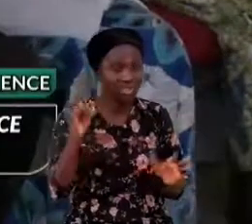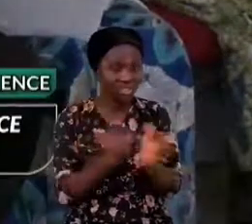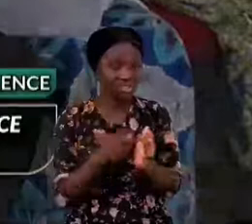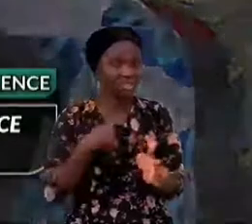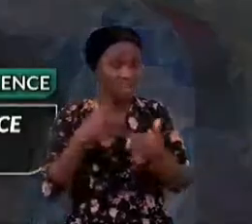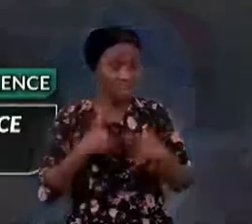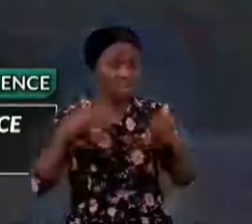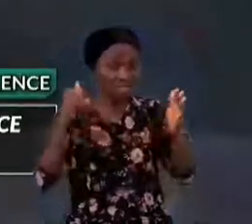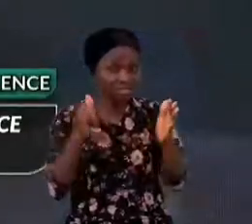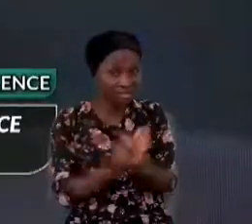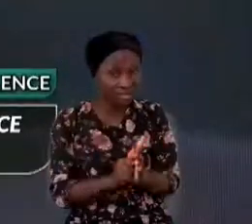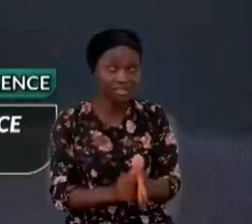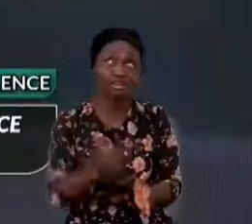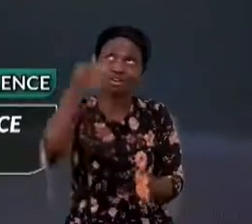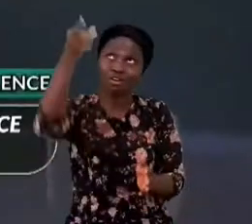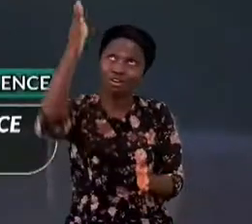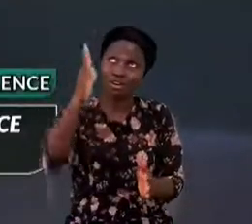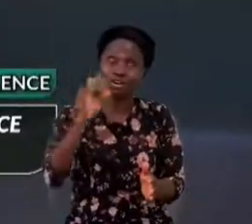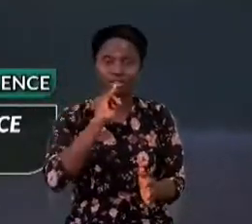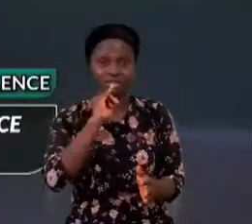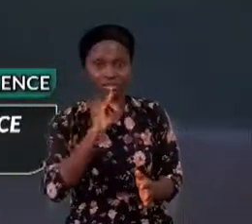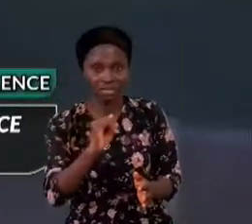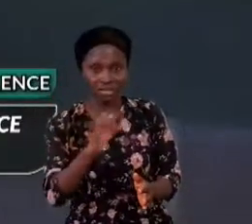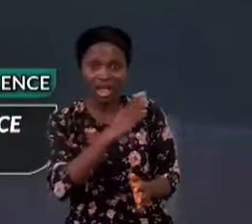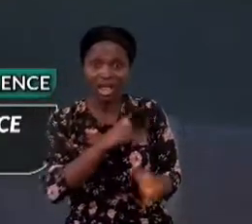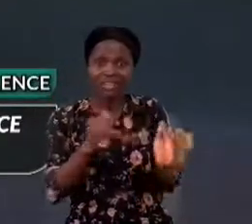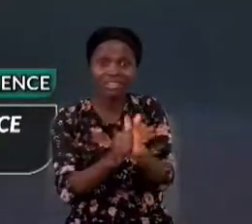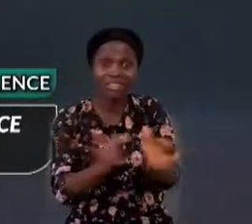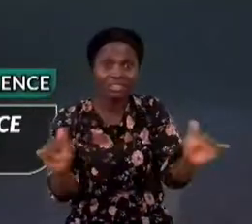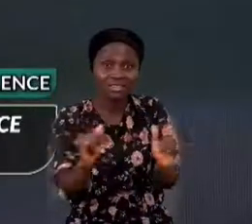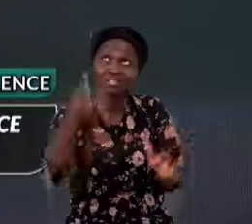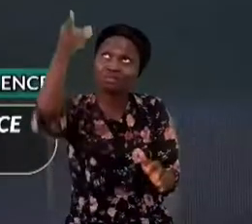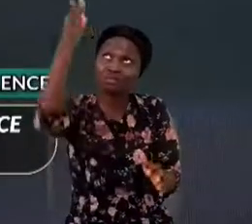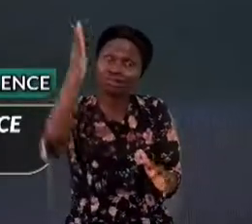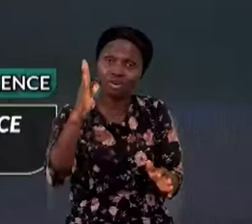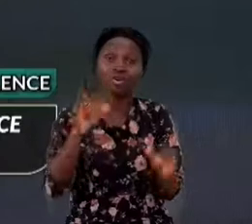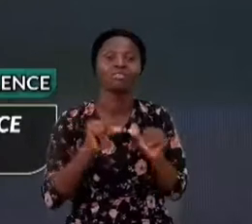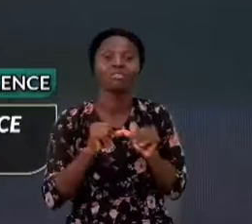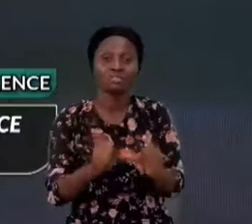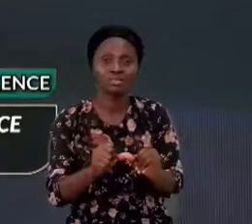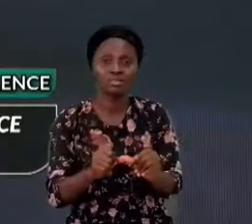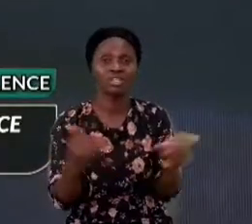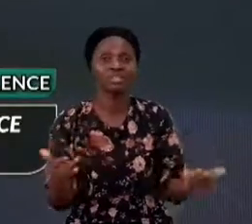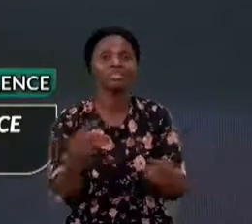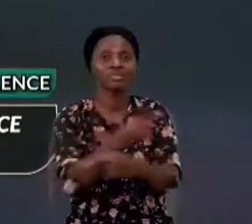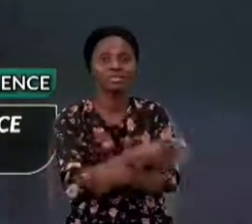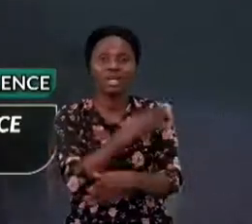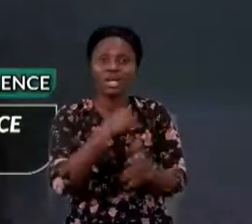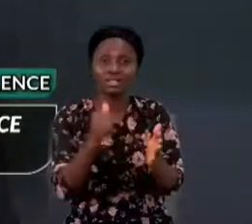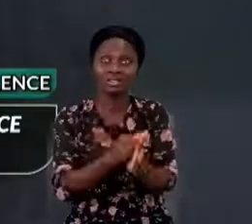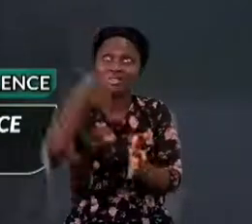Dieu est celui qui rémunère ceux qui le recherchent avec diligence. Ce fondement, cette